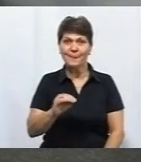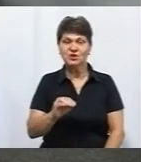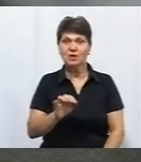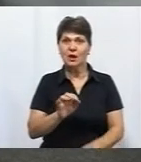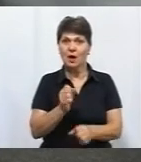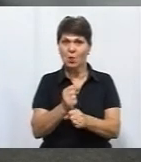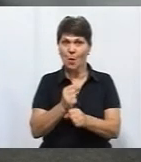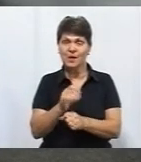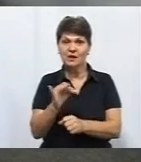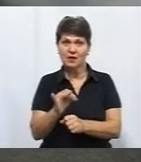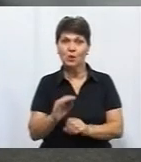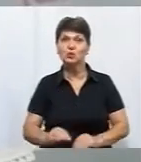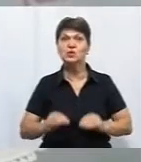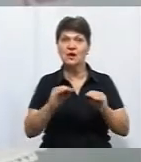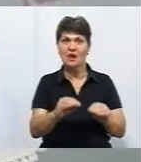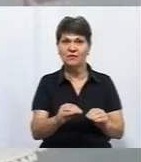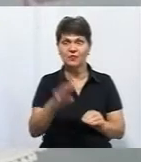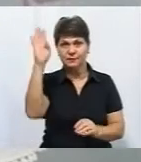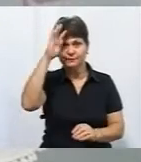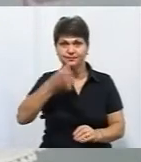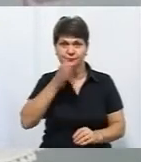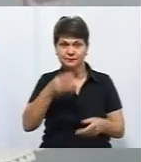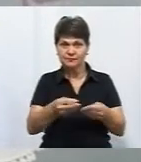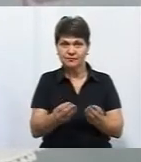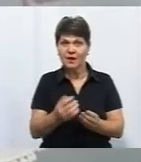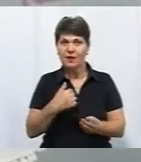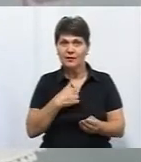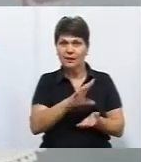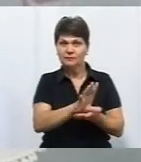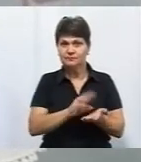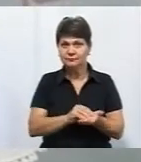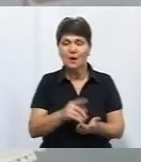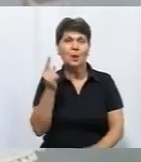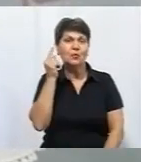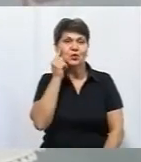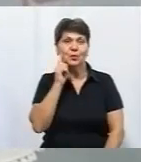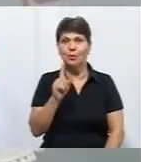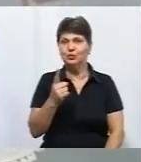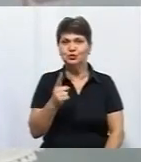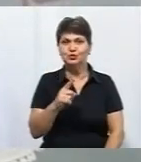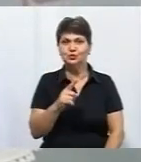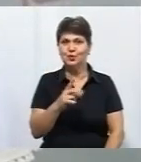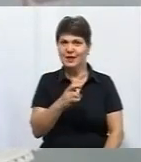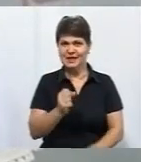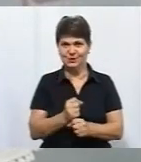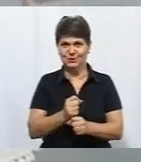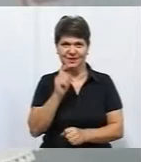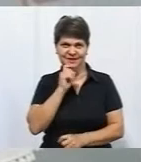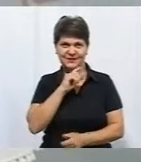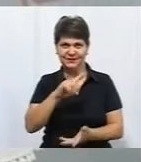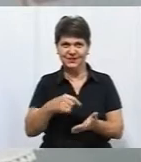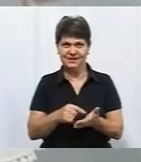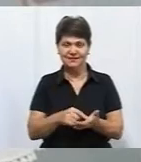подібні поїлки. Я зробила скрін і подумала, чому б її не зробити в місті Вінниця.